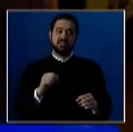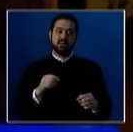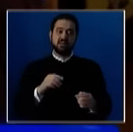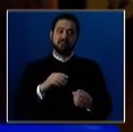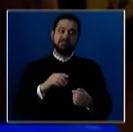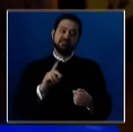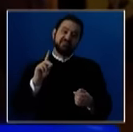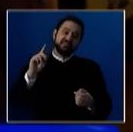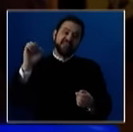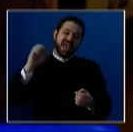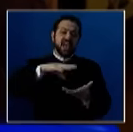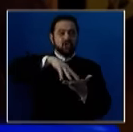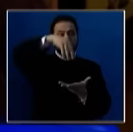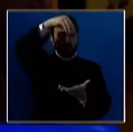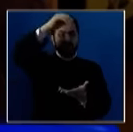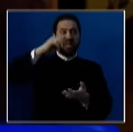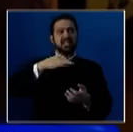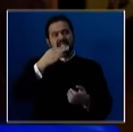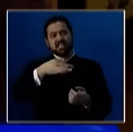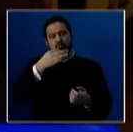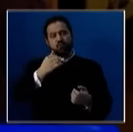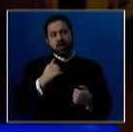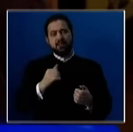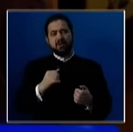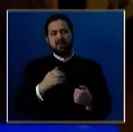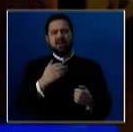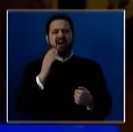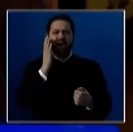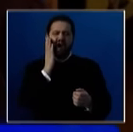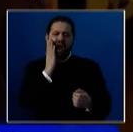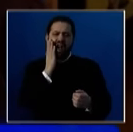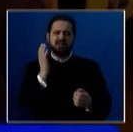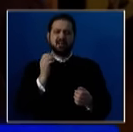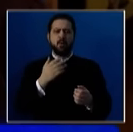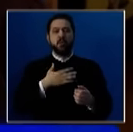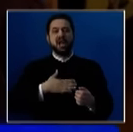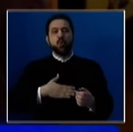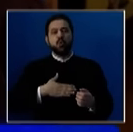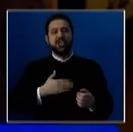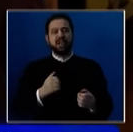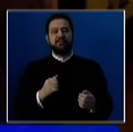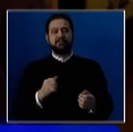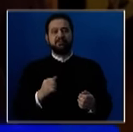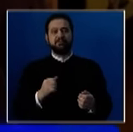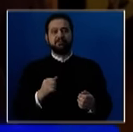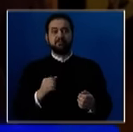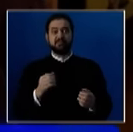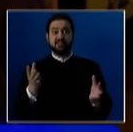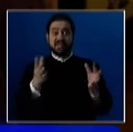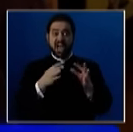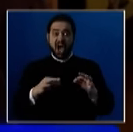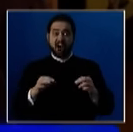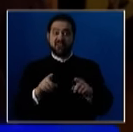de suflet, să spunem așa, o obligație caldă și plăcută de a